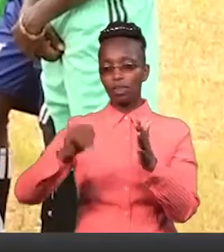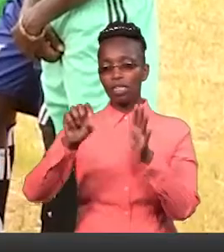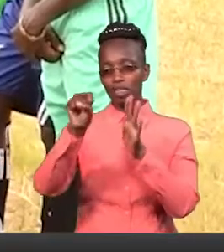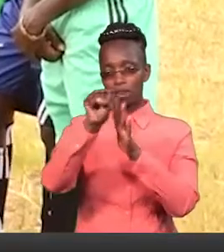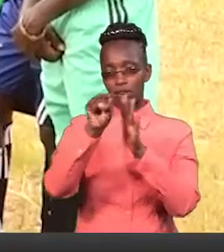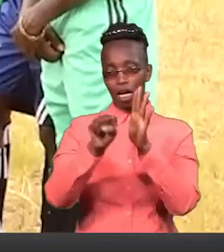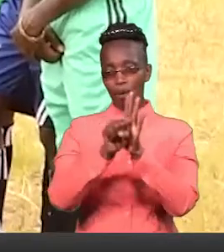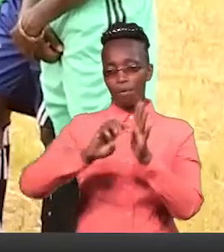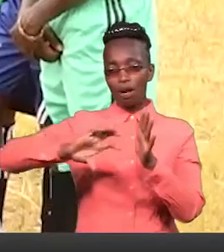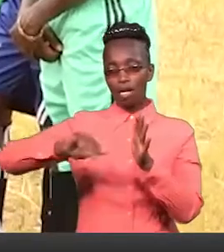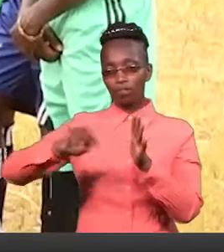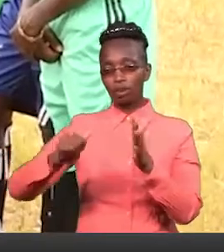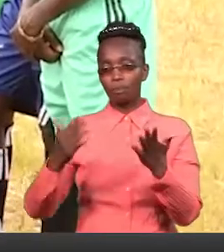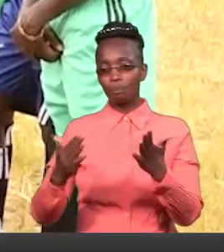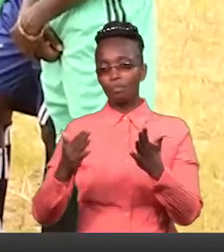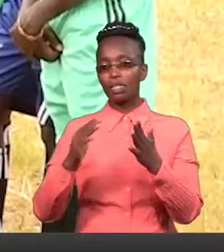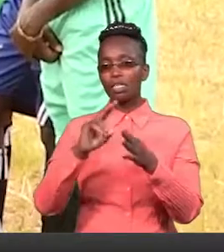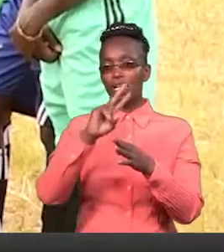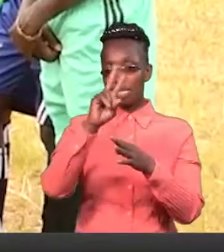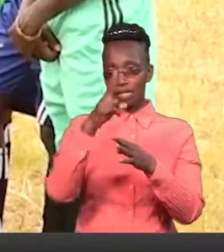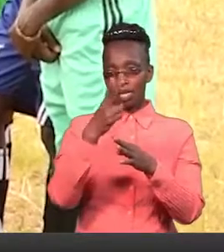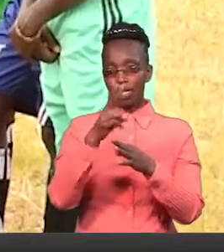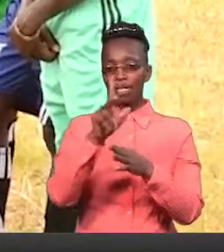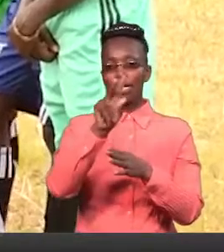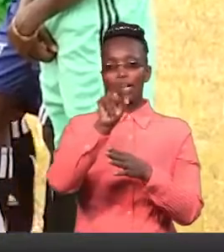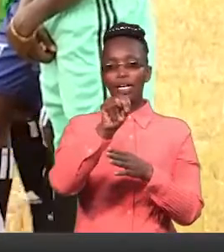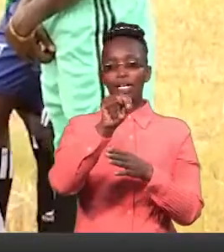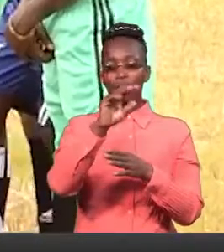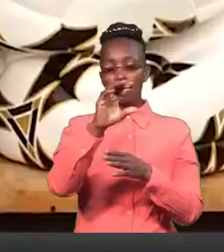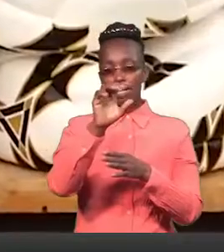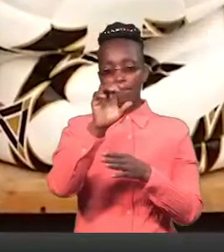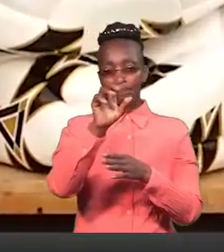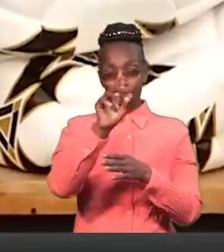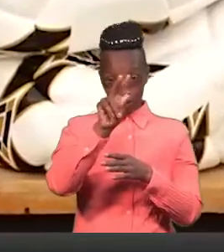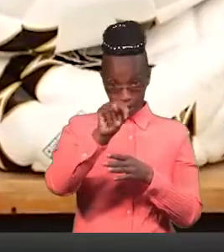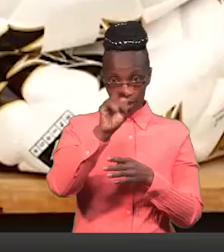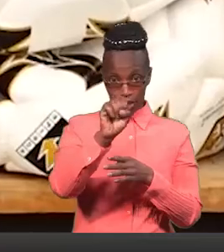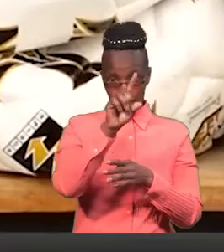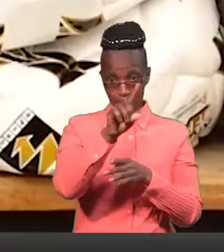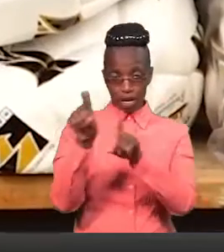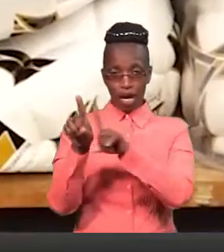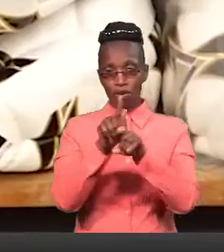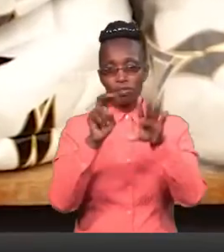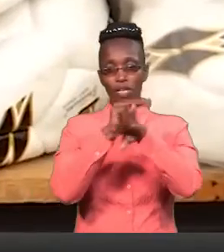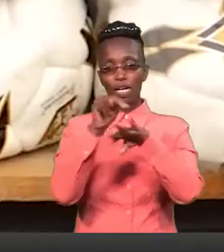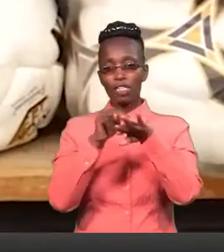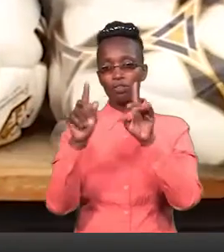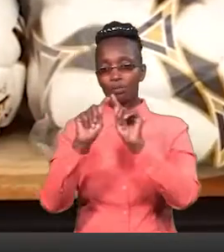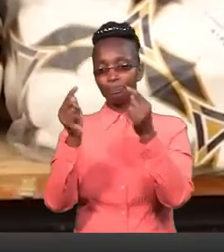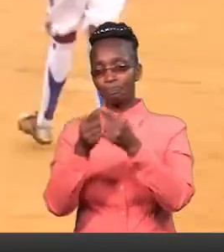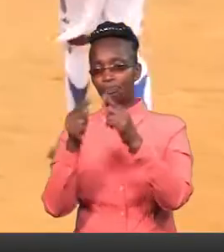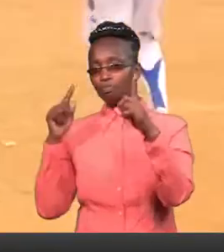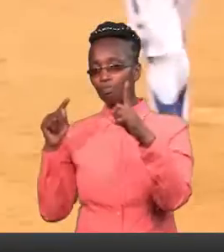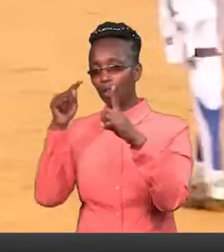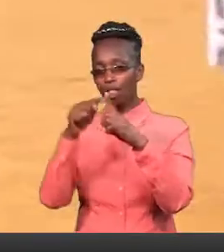pili, ligi ya NSL na ligi ya kitaifa. Thank you. Tucheze bro. Lengo likiwa kuwapa vijana waliokubuhu katika